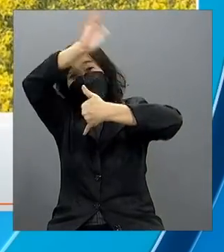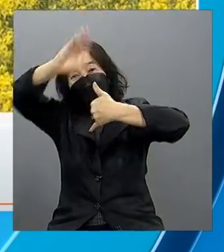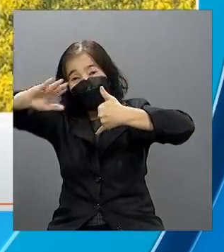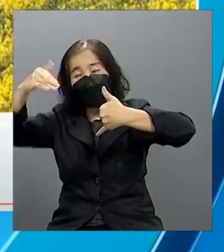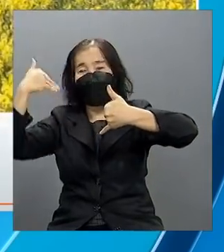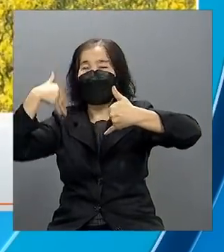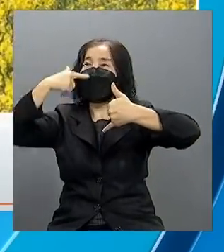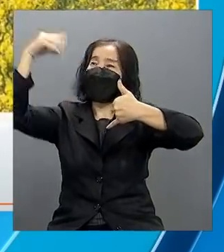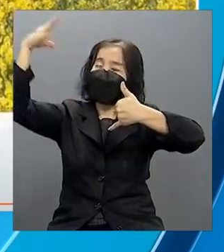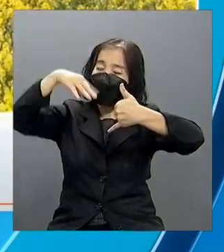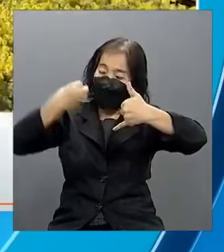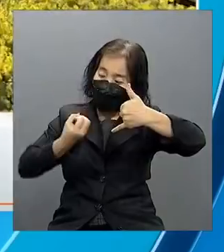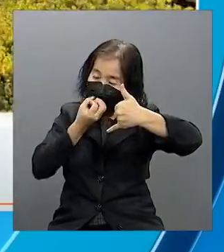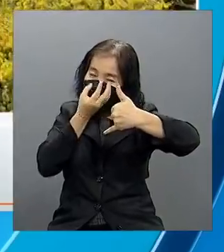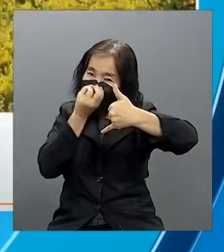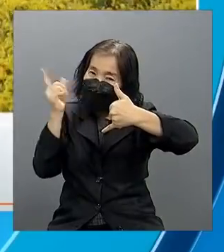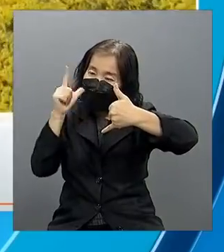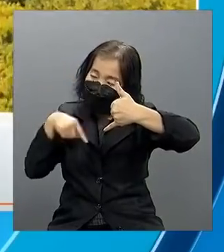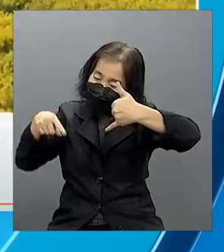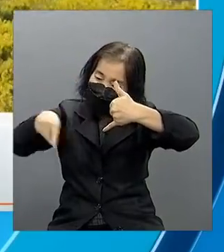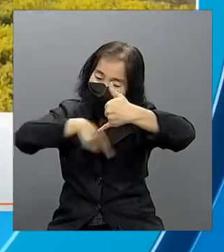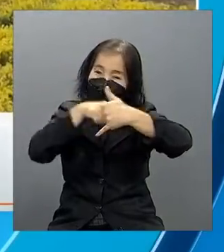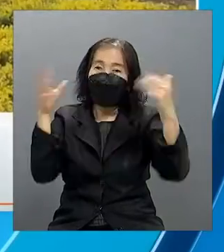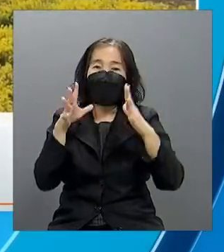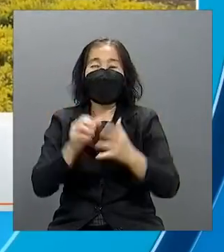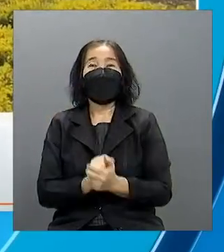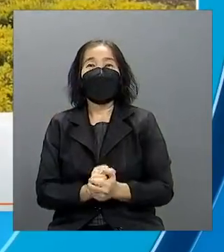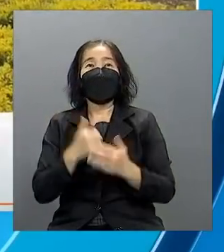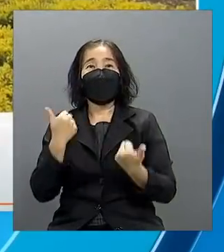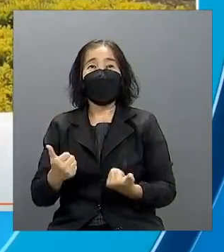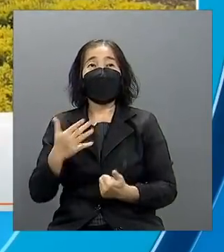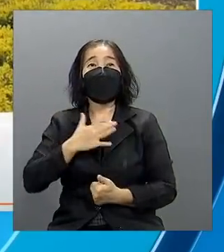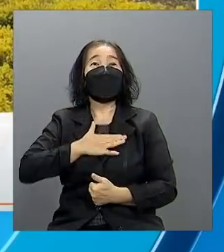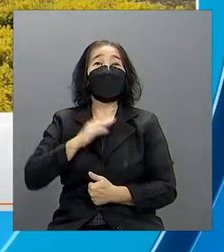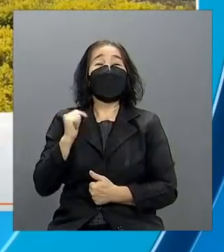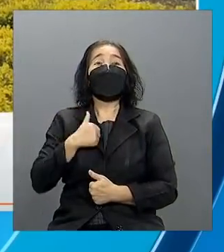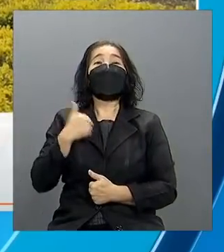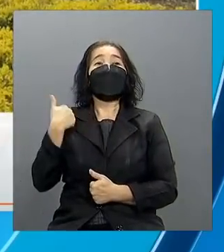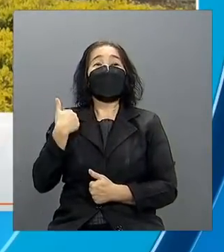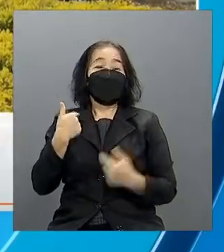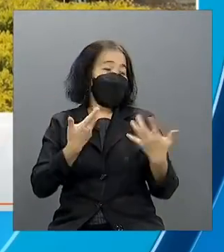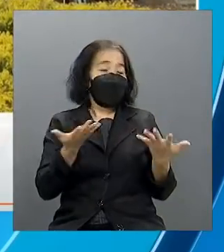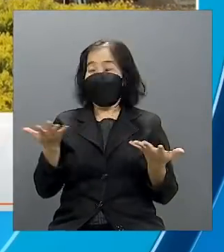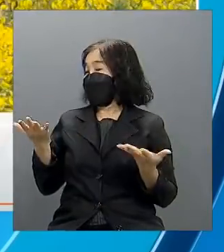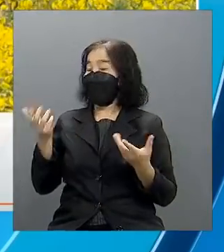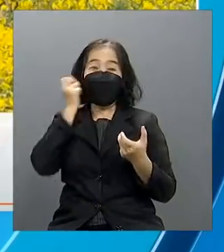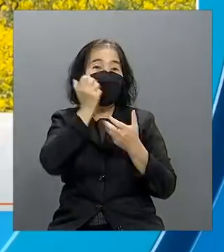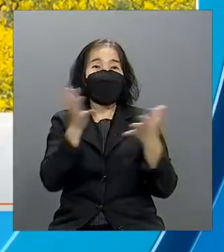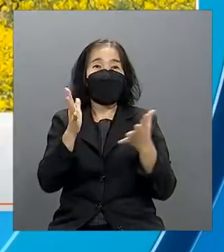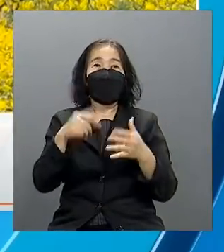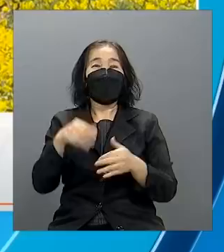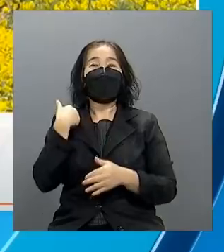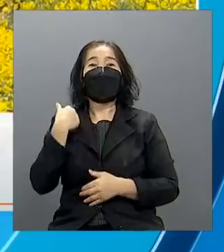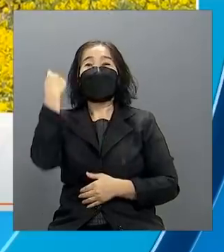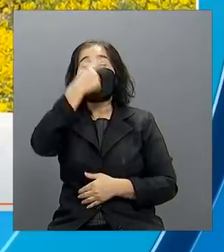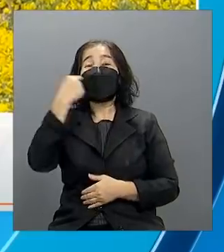อกเก๊กฮวยเป็นสักขีพยานนั่นเองค่ะ แต่สองเรานี่ไม่น่าใช่เพราะว่าคนอยู่รอบๆเต็มไปหมดเลยนะคะคุณผู้ชมโอ้น่ารักจริงๆใครมีโอกาสนะคะจุด